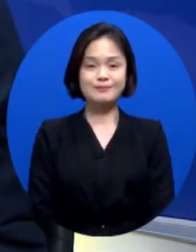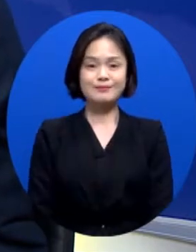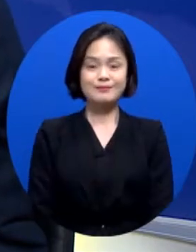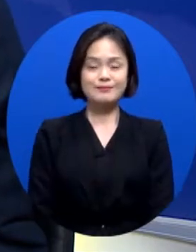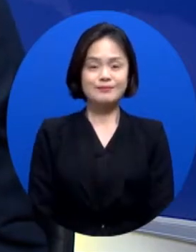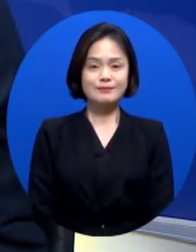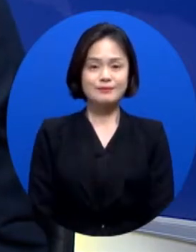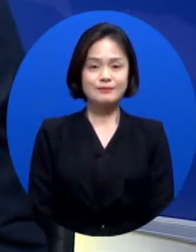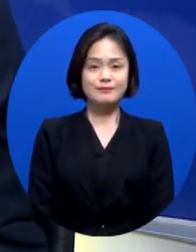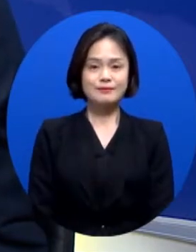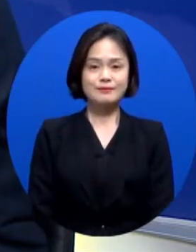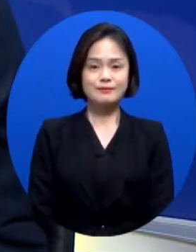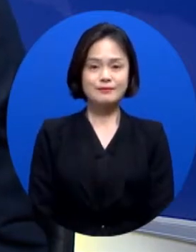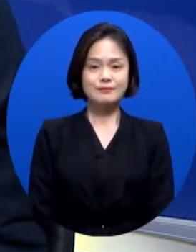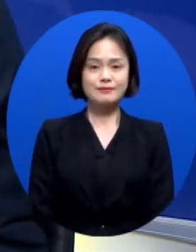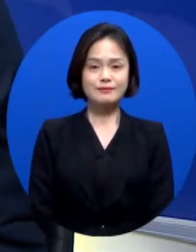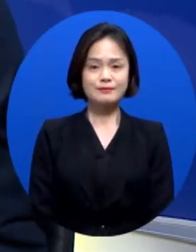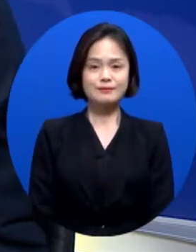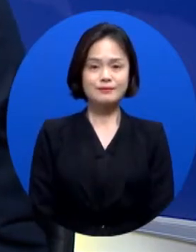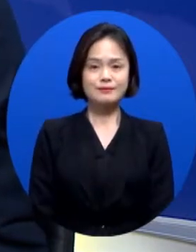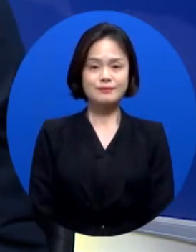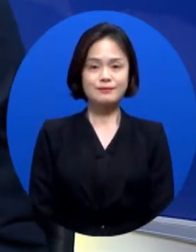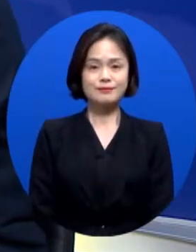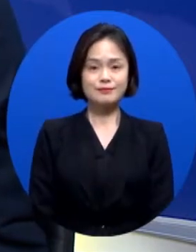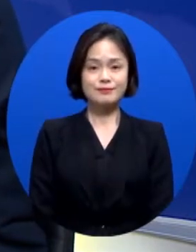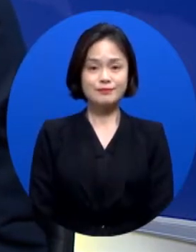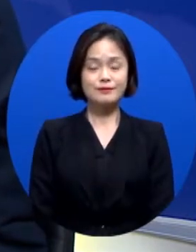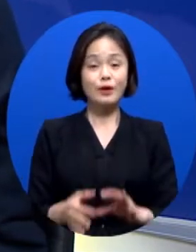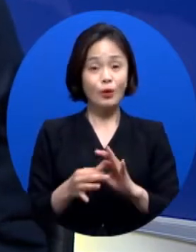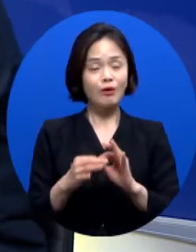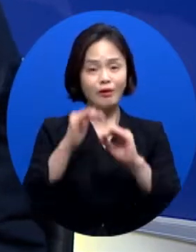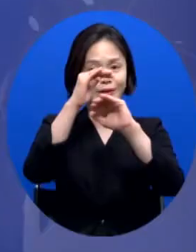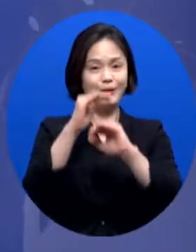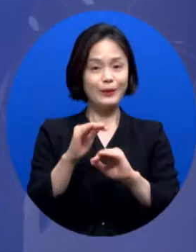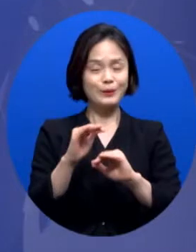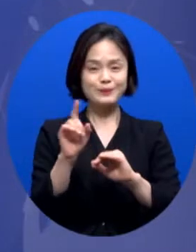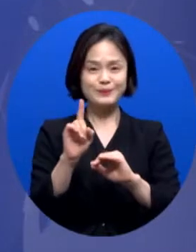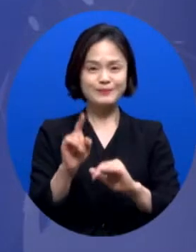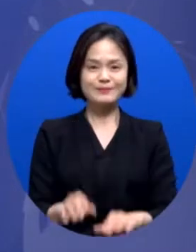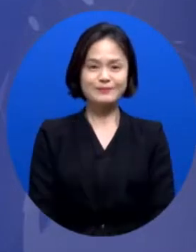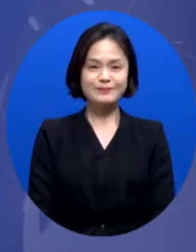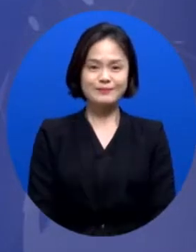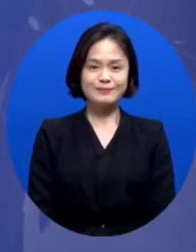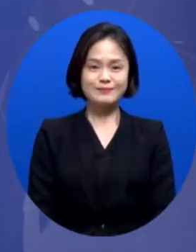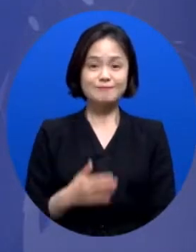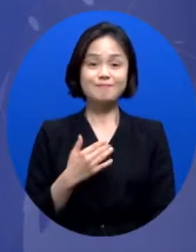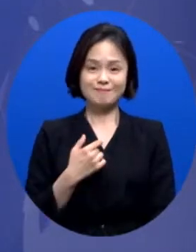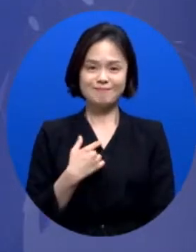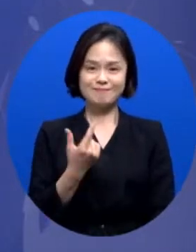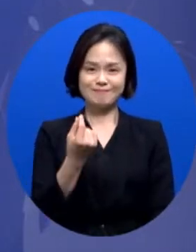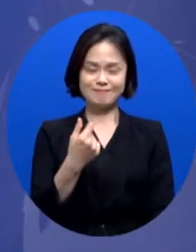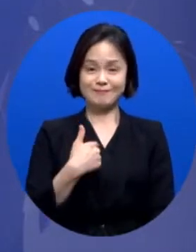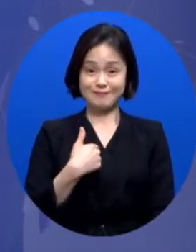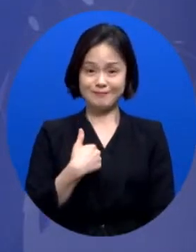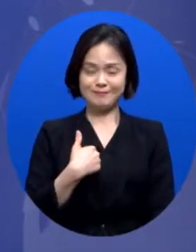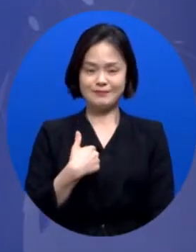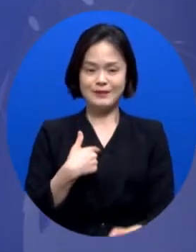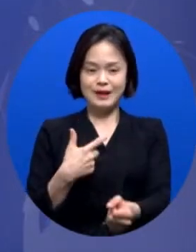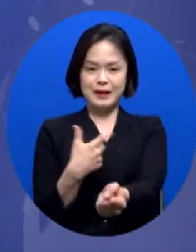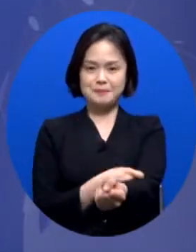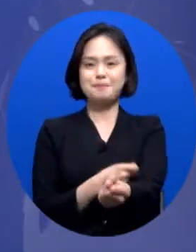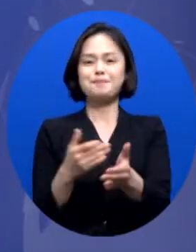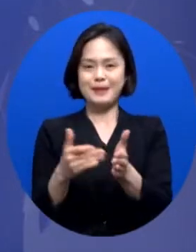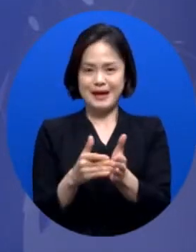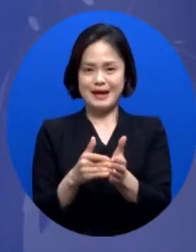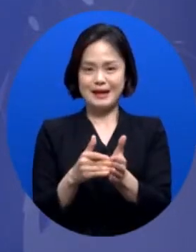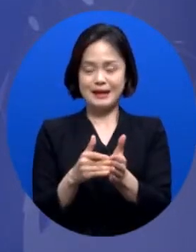또 접종을 했을 때 그 후기도 좀 들려주십시오. 네, 그렇습니다. 저도 백신을 맞았는데요. 예, 예. 지난